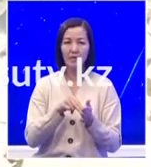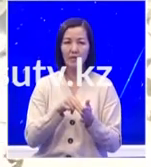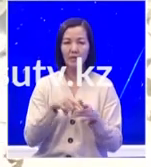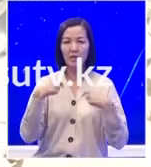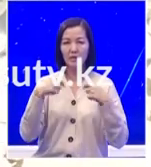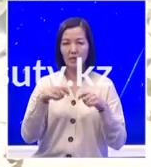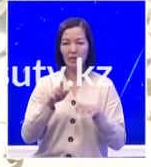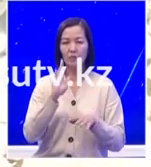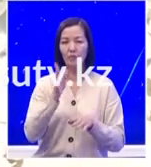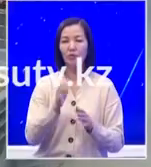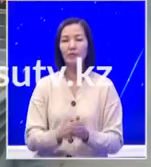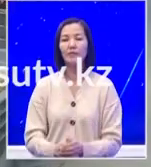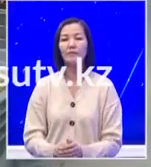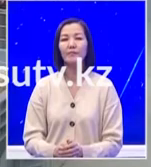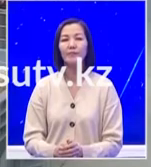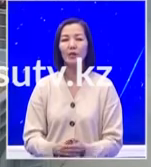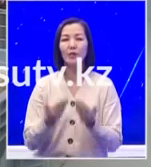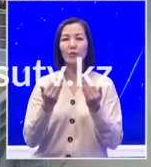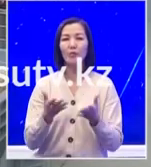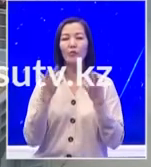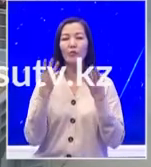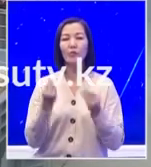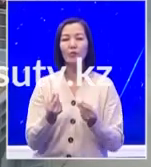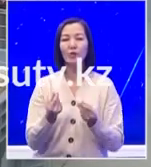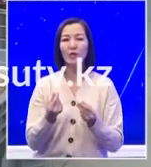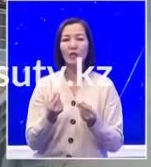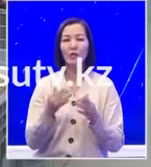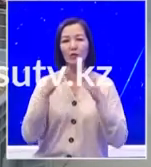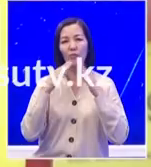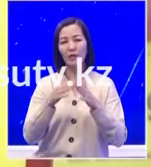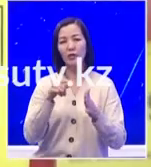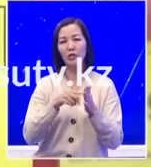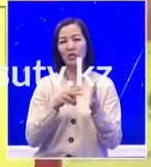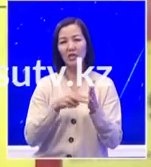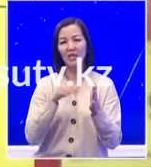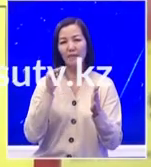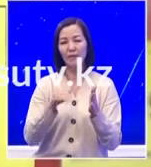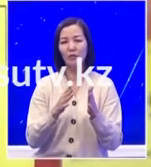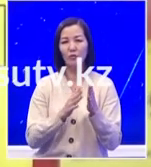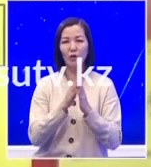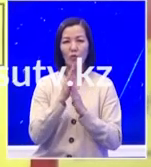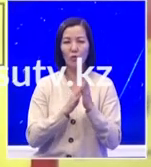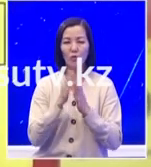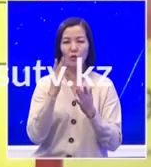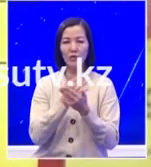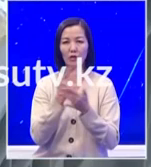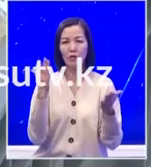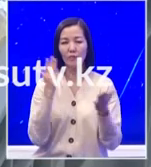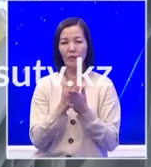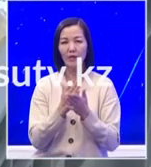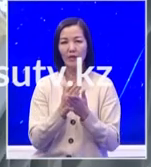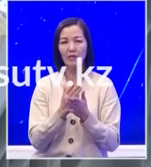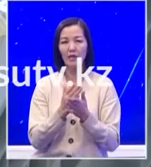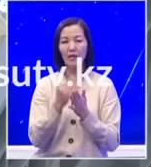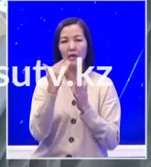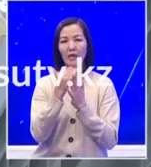доставать етпеуімізге мүмкіндік бар. Бүгінгі таңда тұрақтандыру қоры қоймасында 7000 тонна көкөніс бар. Тауарларды сауда желілеріне жеткізу кестеге